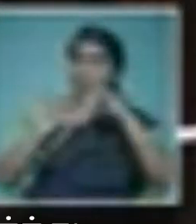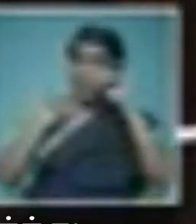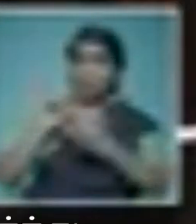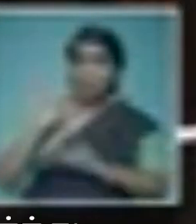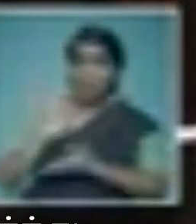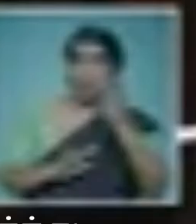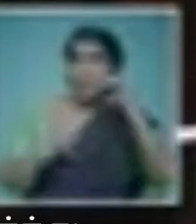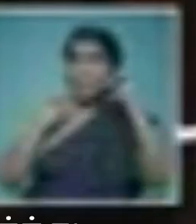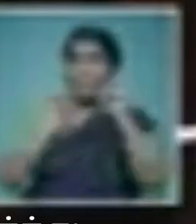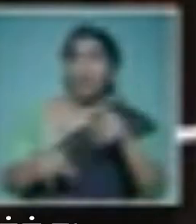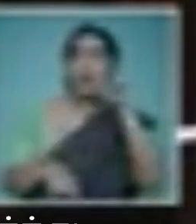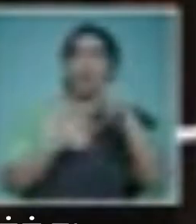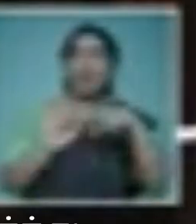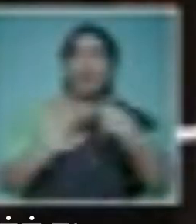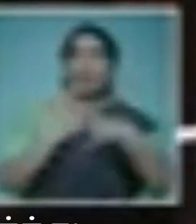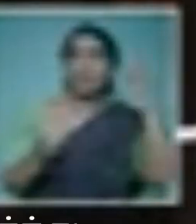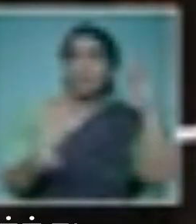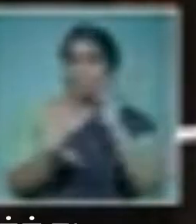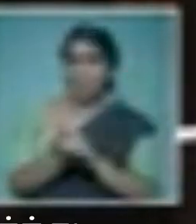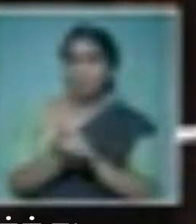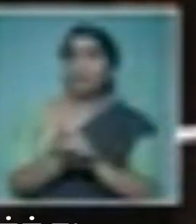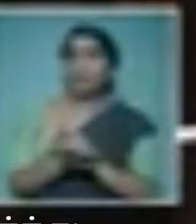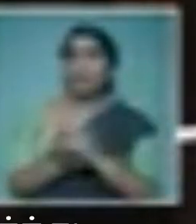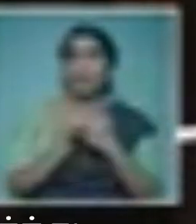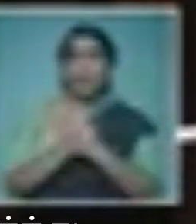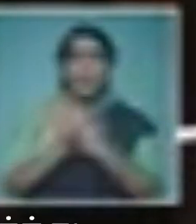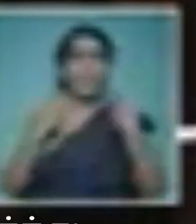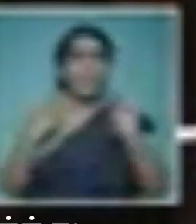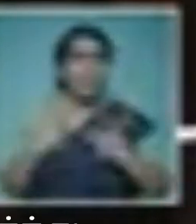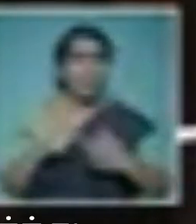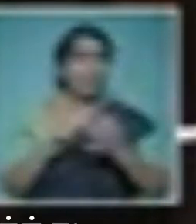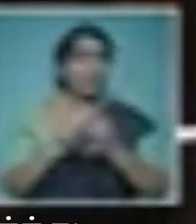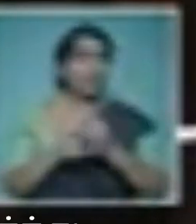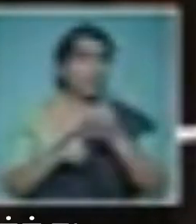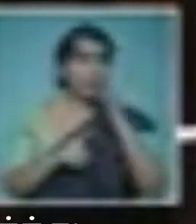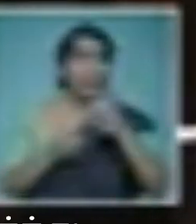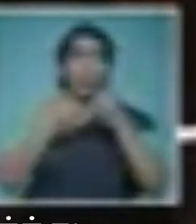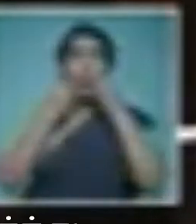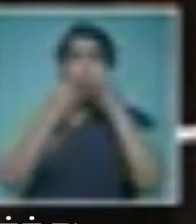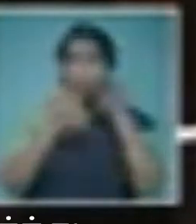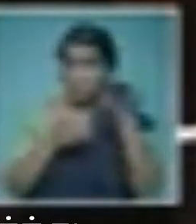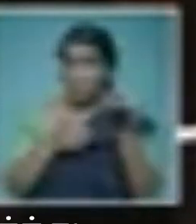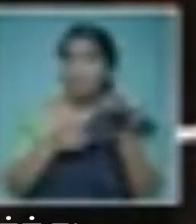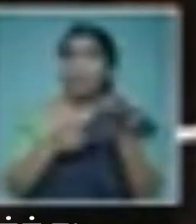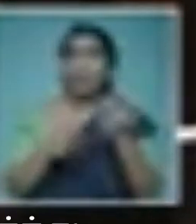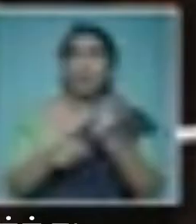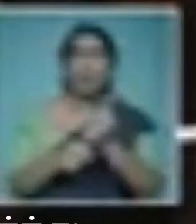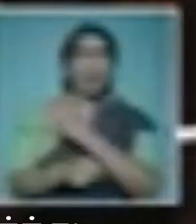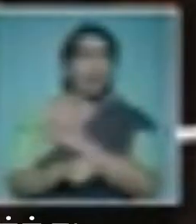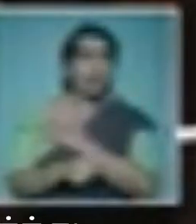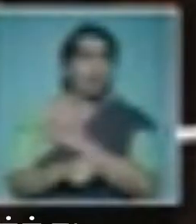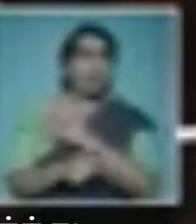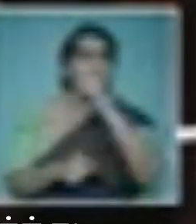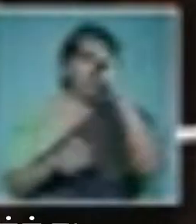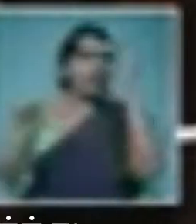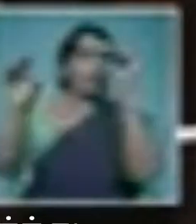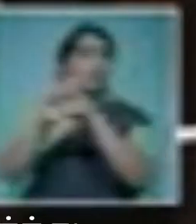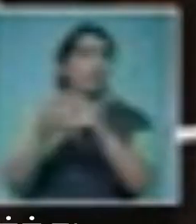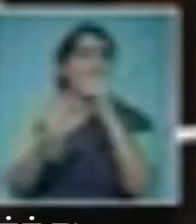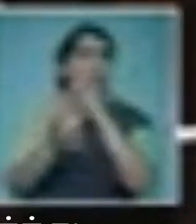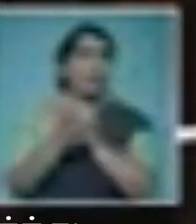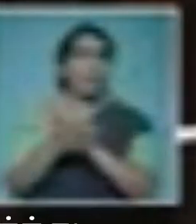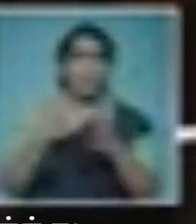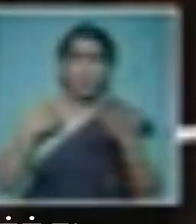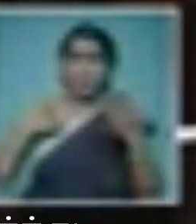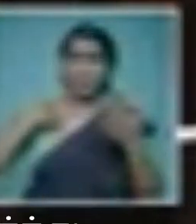ආර්ථික ඝාතකයෝ ඔක්කොමද ලංකාවට ඇවිල්ලා ඉන්නවා මම දැක්කා ගරු මහින්ද රාජපක්ෂ ජනාධිපතිතුමාගේ උපන්දිනය සමරන්න ගෝඨාභය රාජපක්ෂ මහත්තයා දිහිලා තියෙන හම්බන්තොට